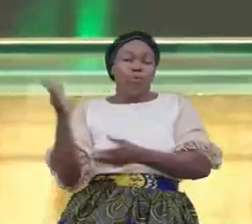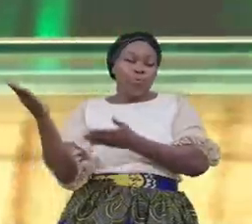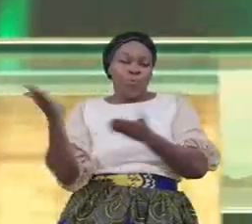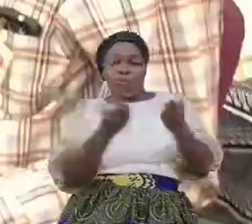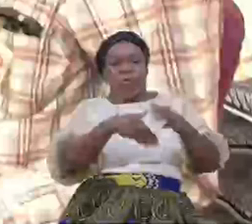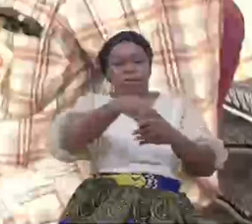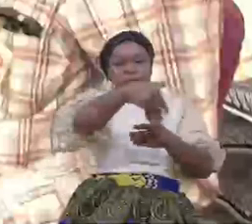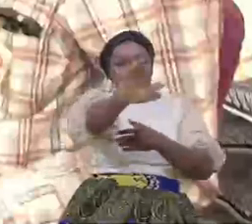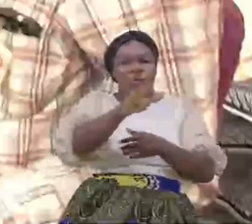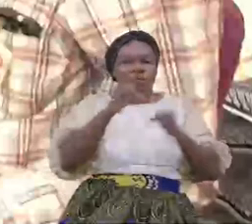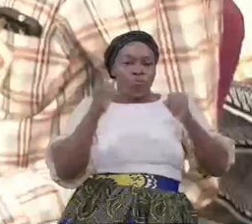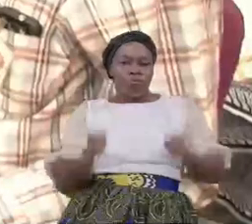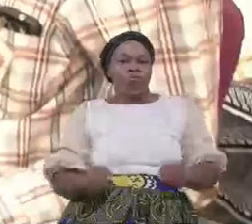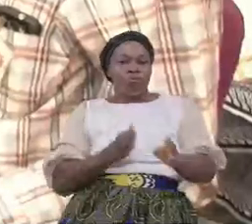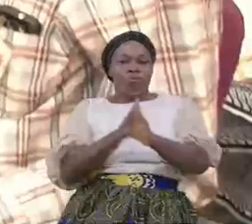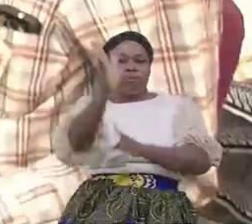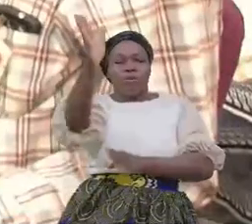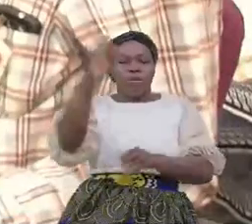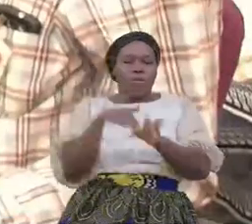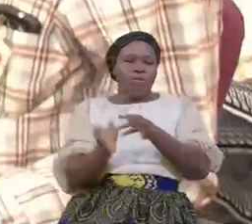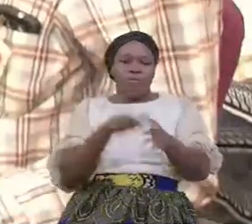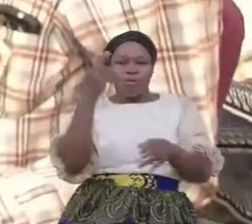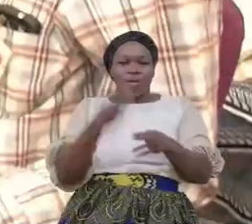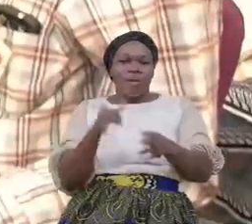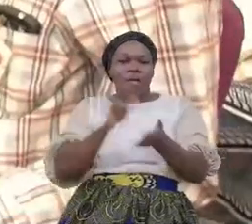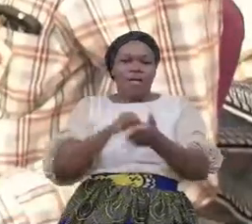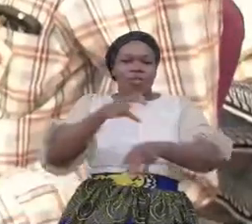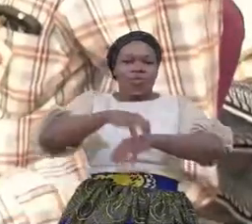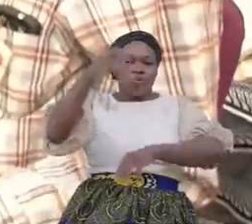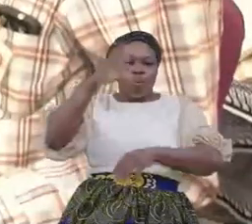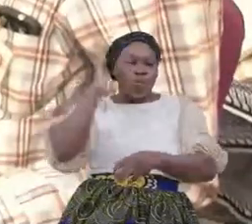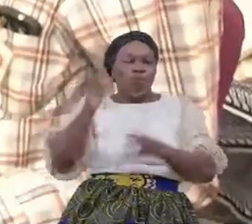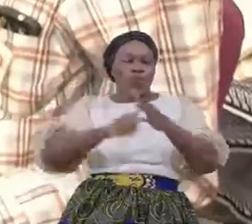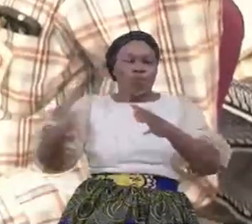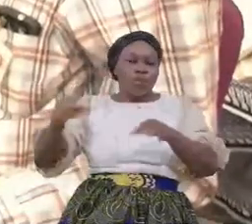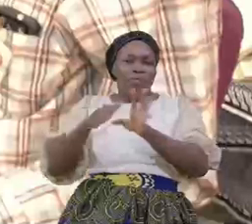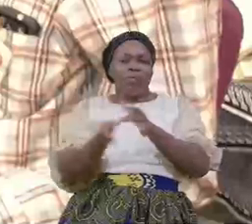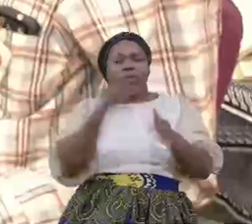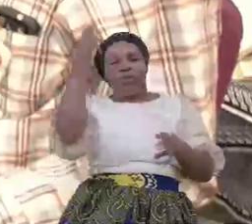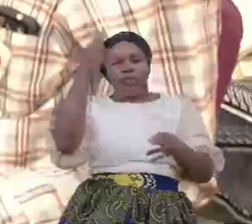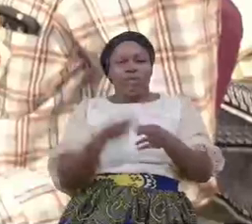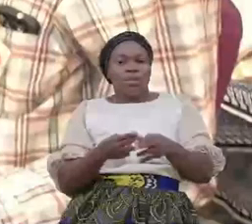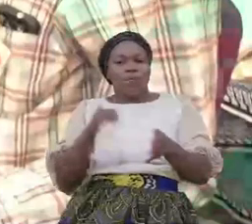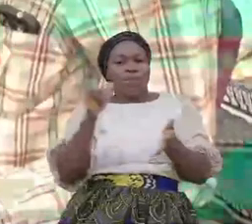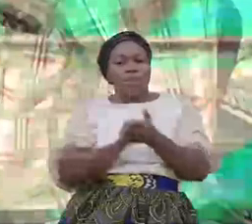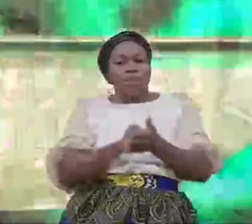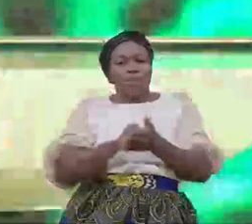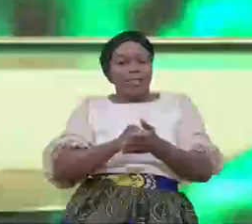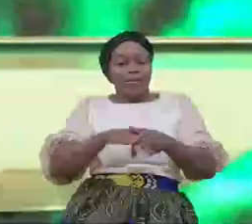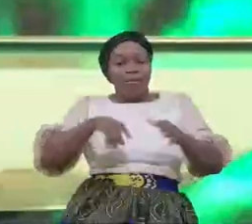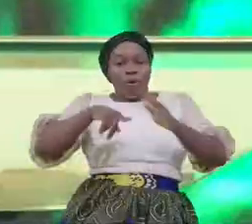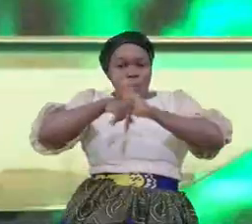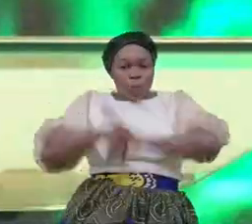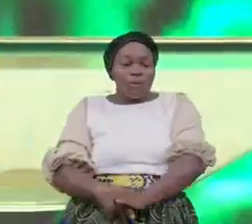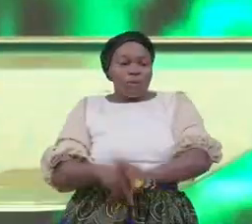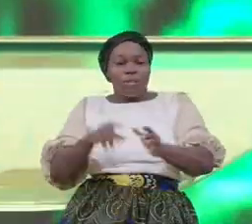Oui, les jambes faibles, paralysées, vont marcher. La tumeur va disparaître. L'esprit